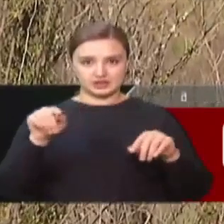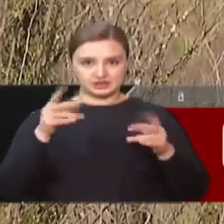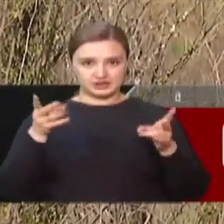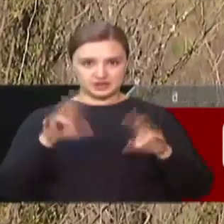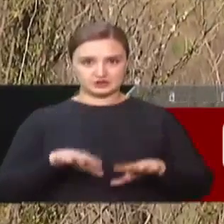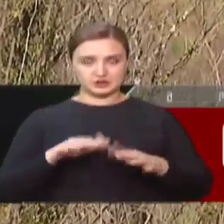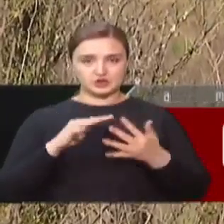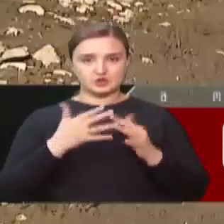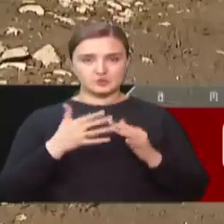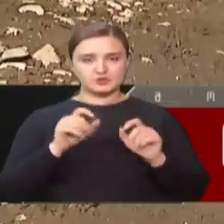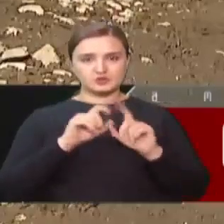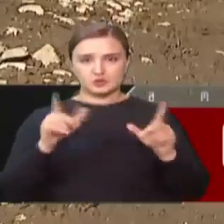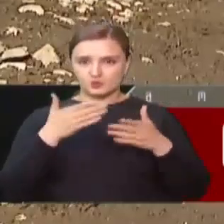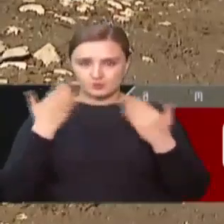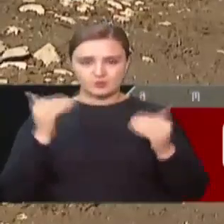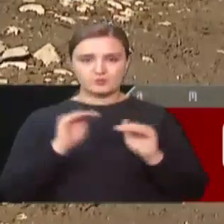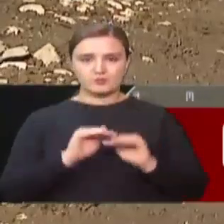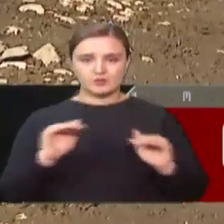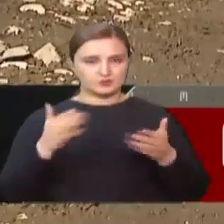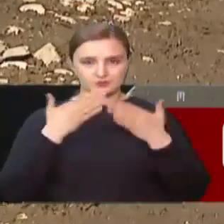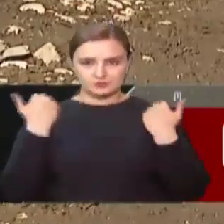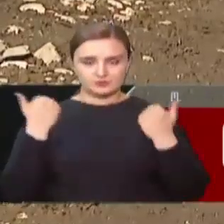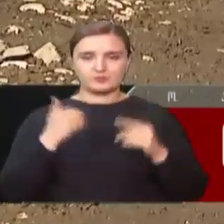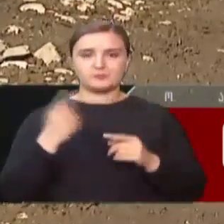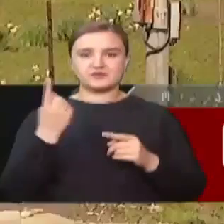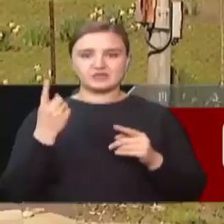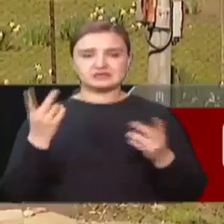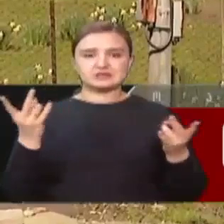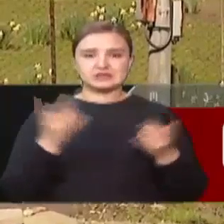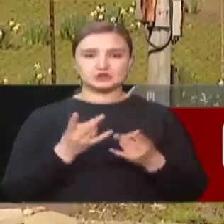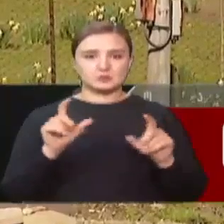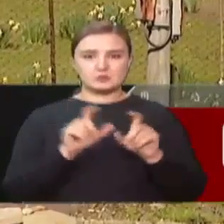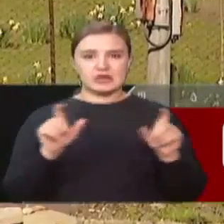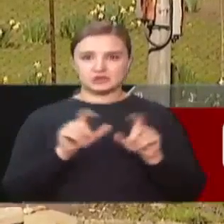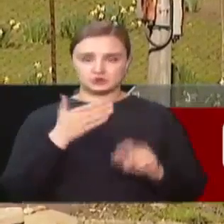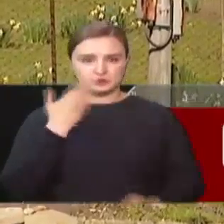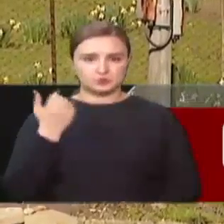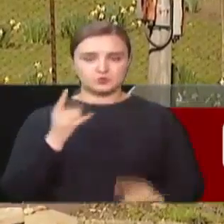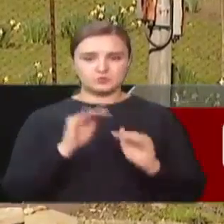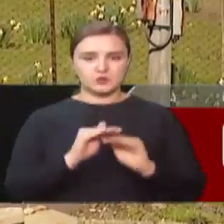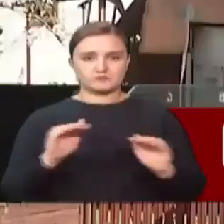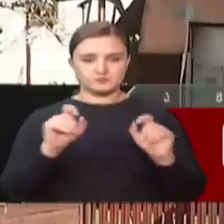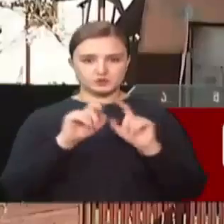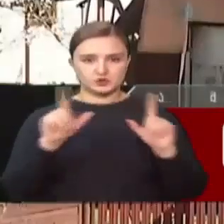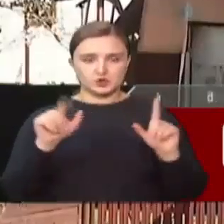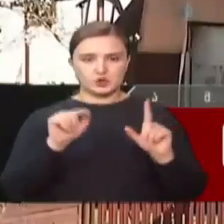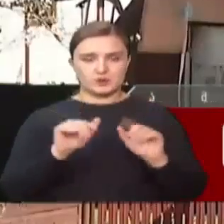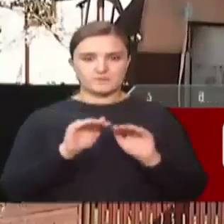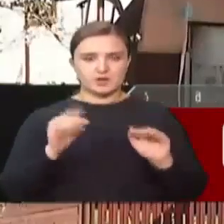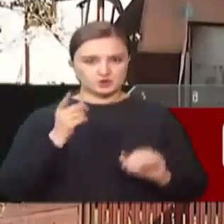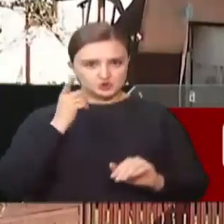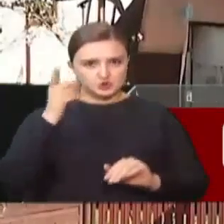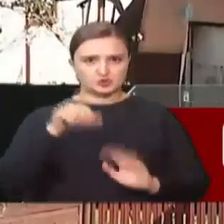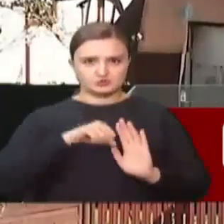Sopelshi agar aris arts skola, arts sabavsho baghi, arts pirlodi sajiroebis magazia. Bavshobis skolasa da baghshi sakmaot